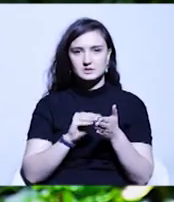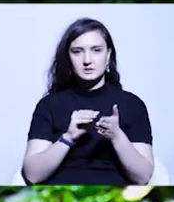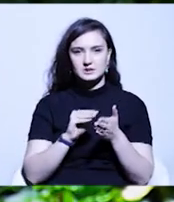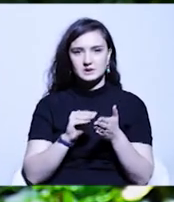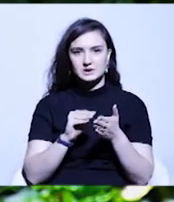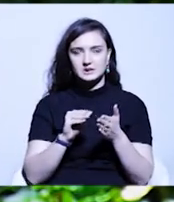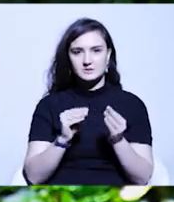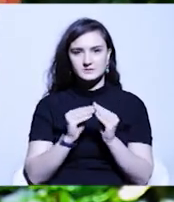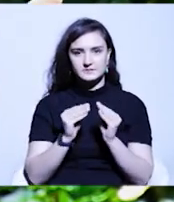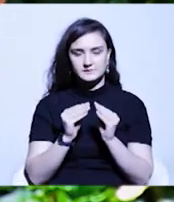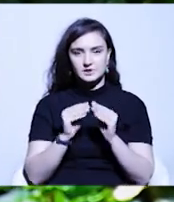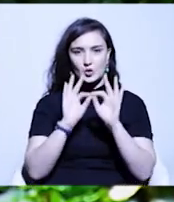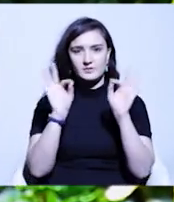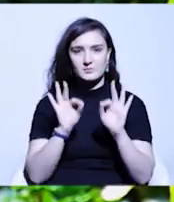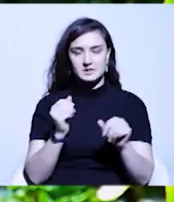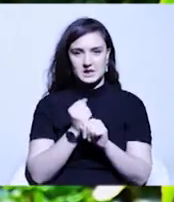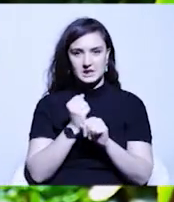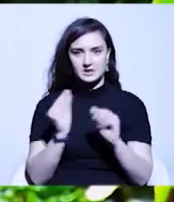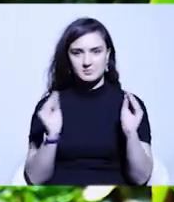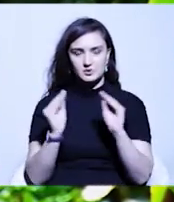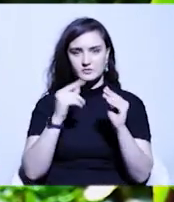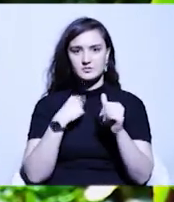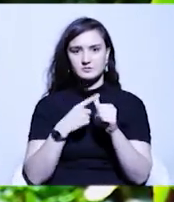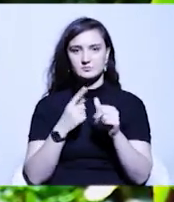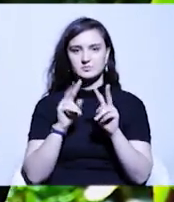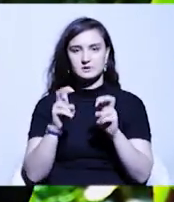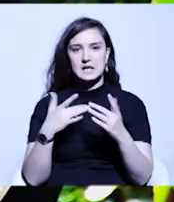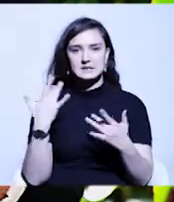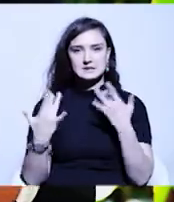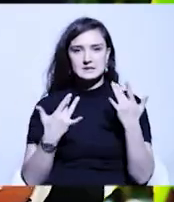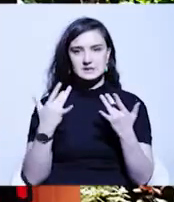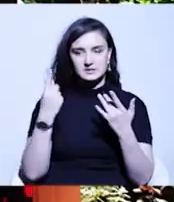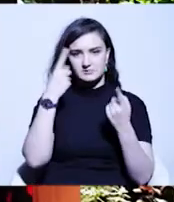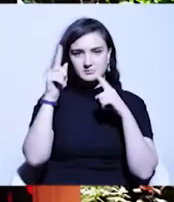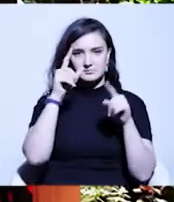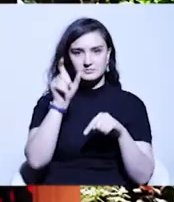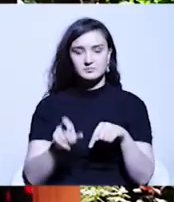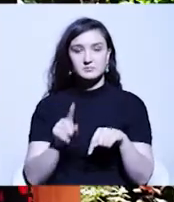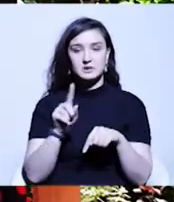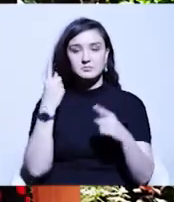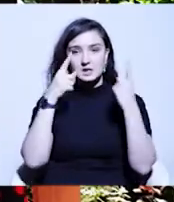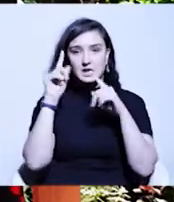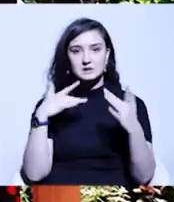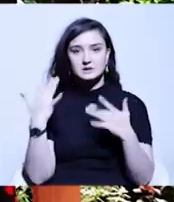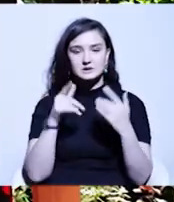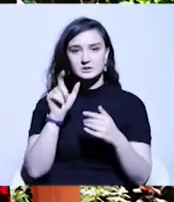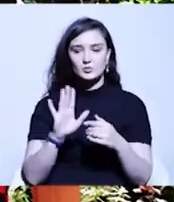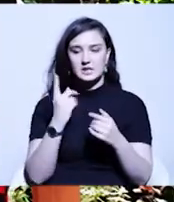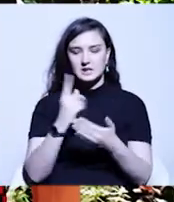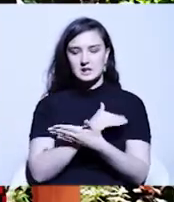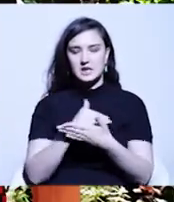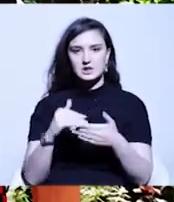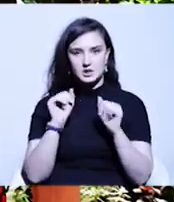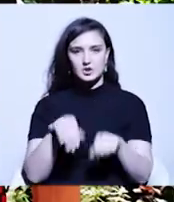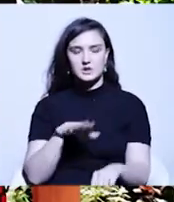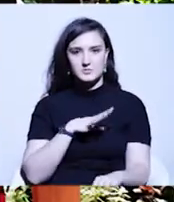ხელოვნების ნიმუშს, მას ჩვენ უწოდებთ არტისტ. ეს ხელოვნების ნიმუში შეიძლება მხოლოდ ერთი ხაზითაც კი